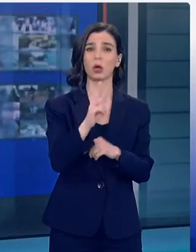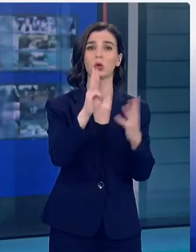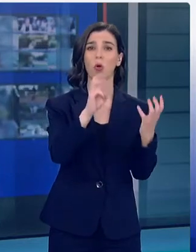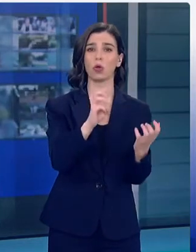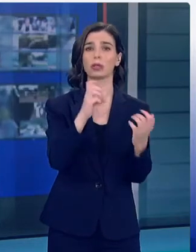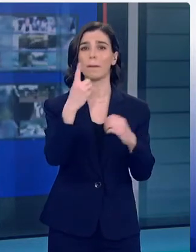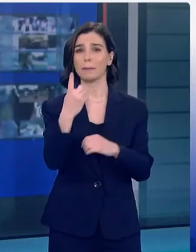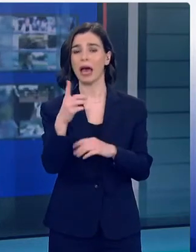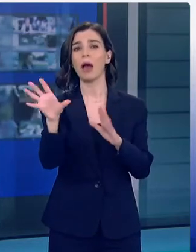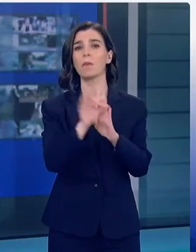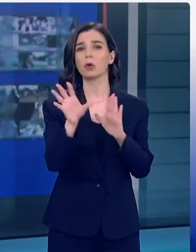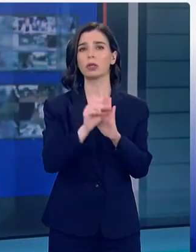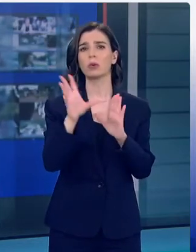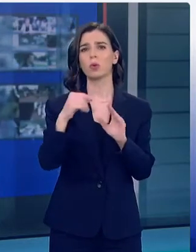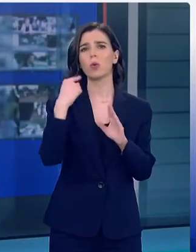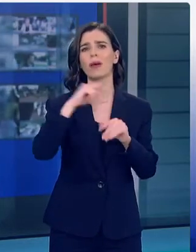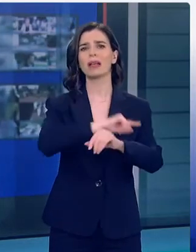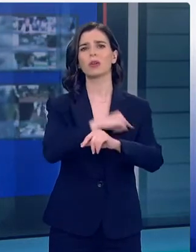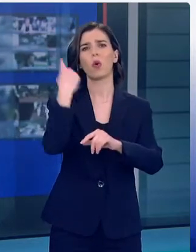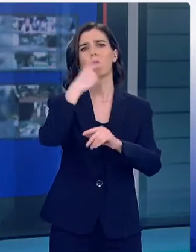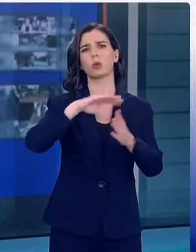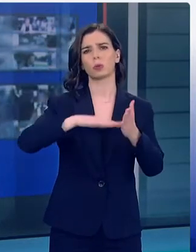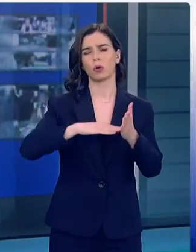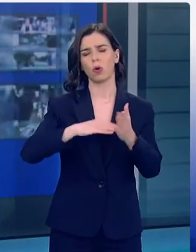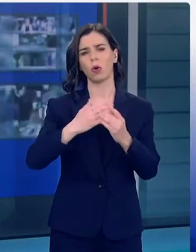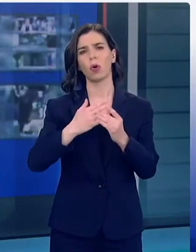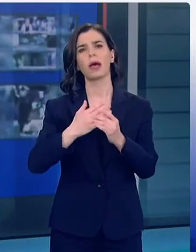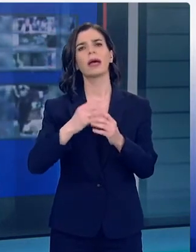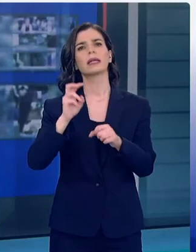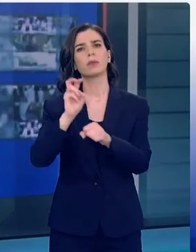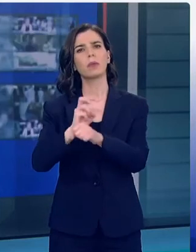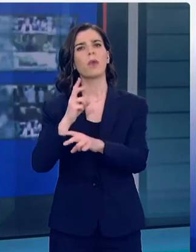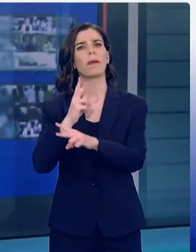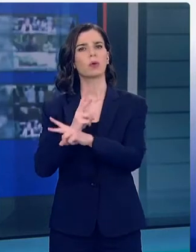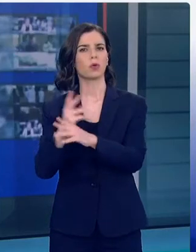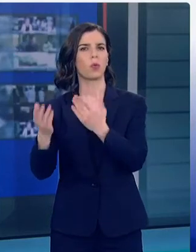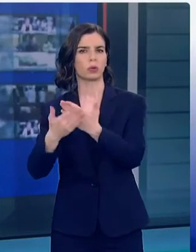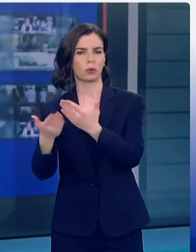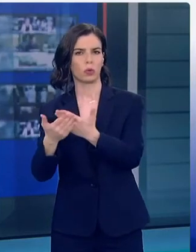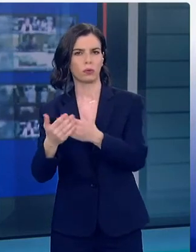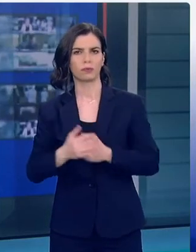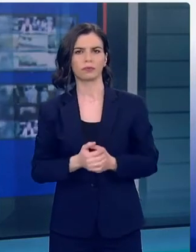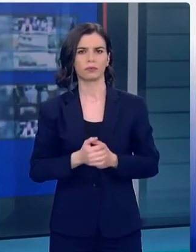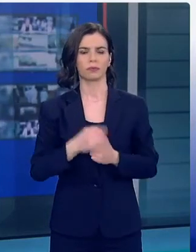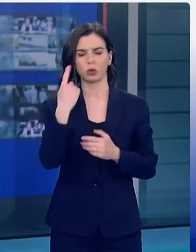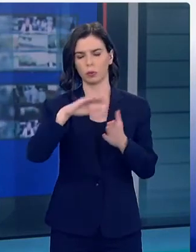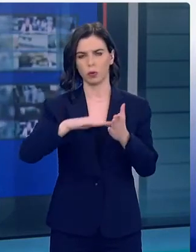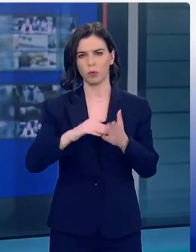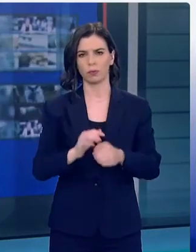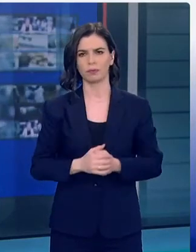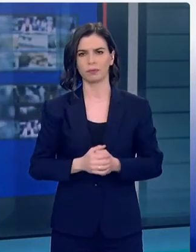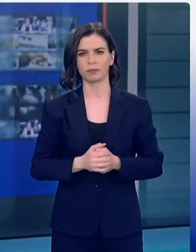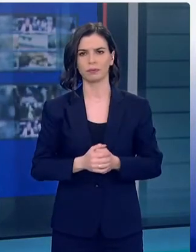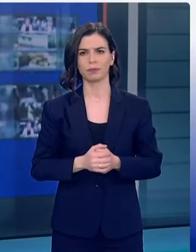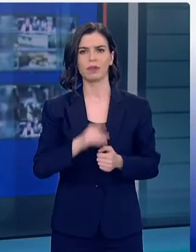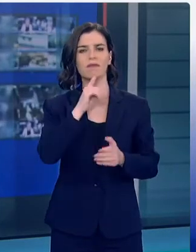381 ήταν οι προσλήψεις ιατρικού προσωπικού και οι υπόλοιπες λοιπού επικουρικού προσωπικού. Σίγουρα, όλοι το αναγνωρίζουμε